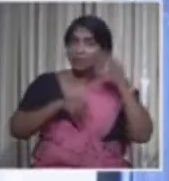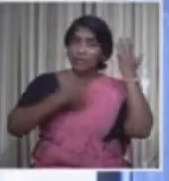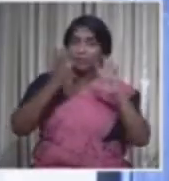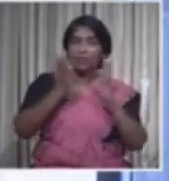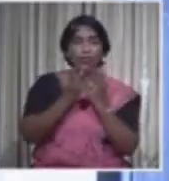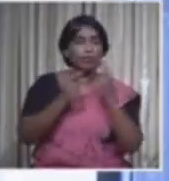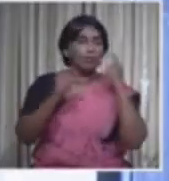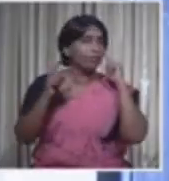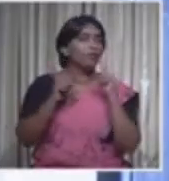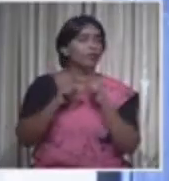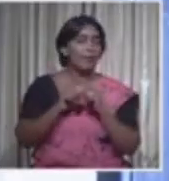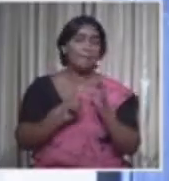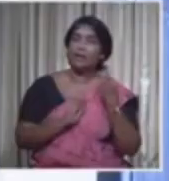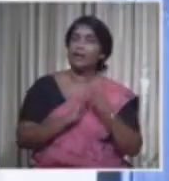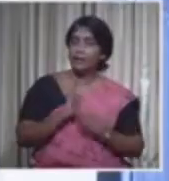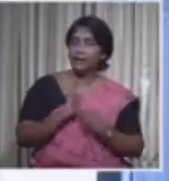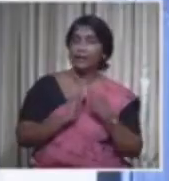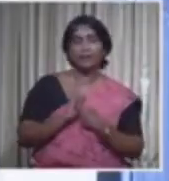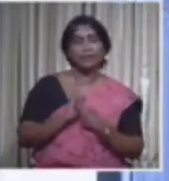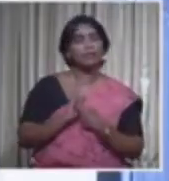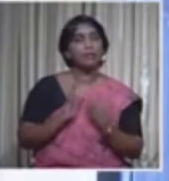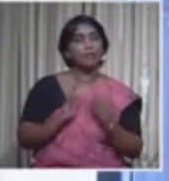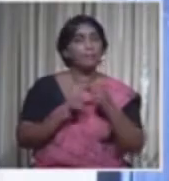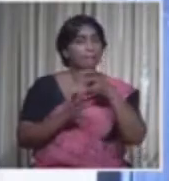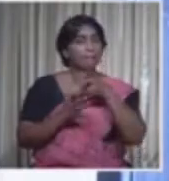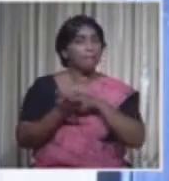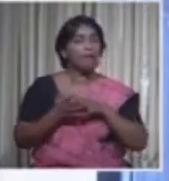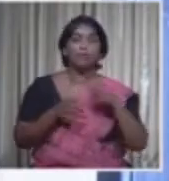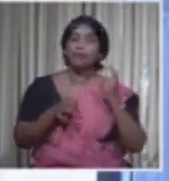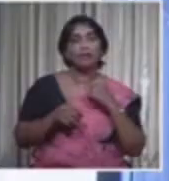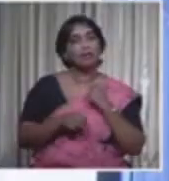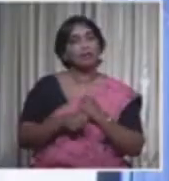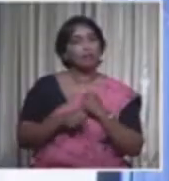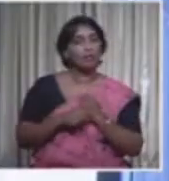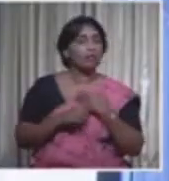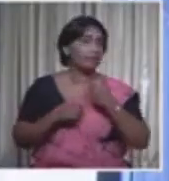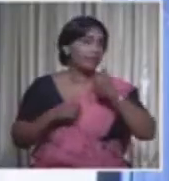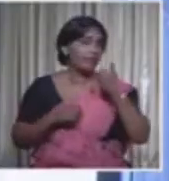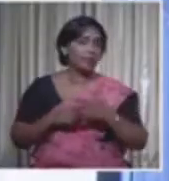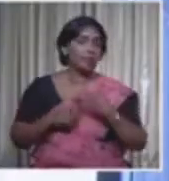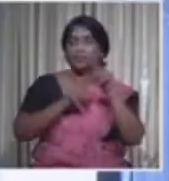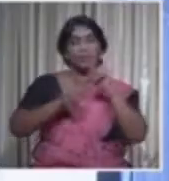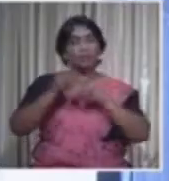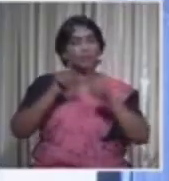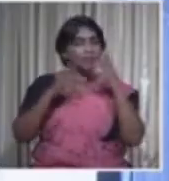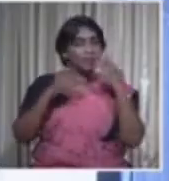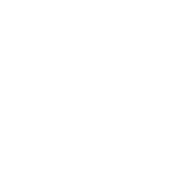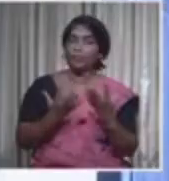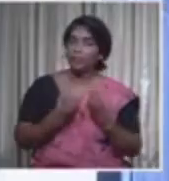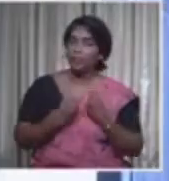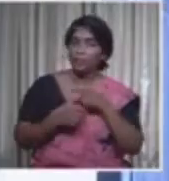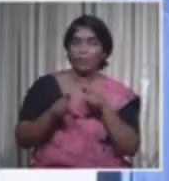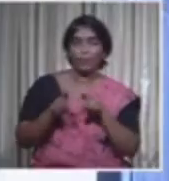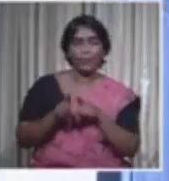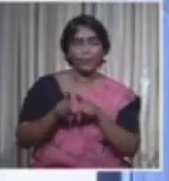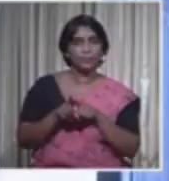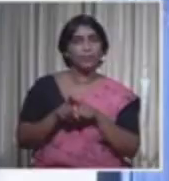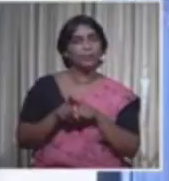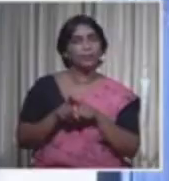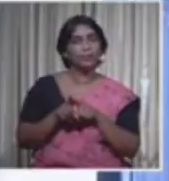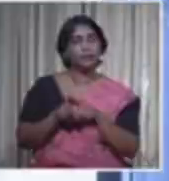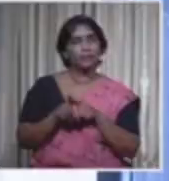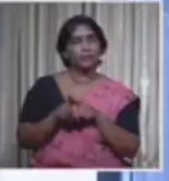எங்களுடைய பிராந்திய பிரச்சனைகளை பற்றி அரசின் உயர்மட்ட தலைவர்களுடன் பேசி இவற்றுக்கான தீர்வுகள் இவற்றுக்கான யதார்த்த